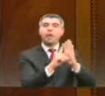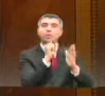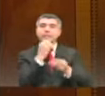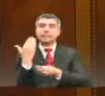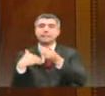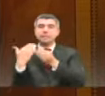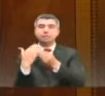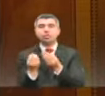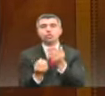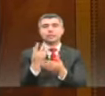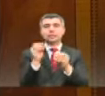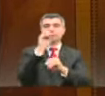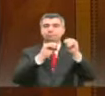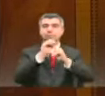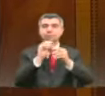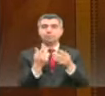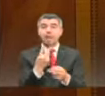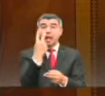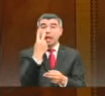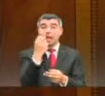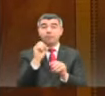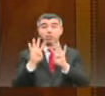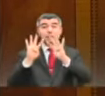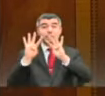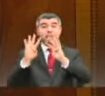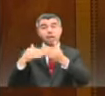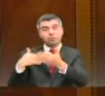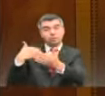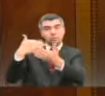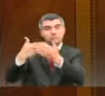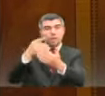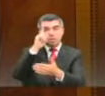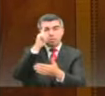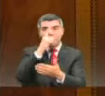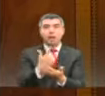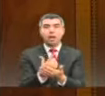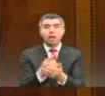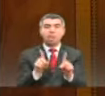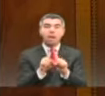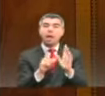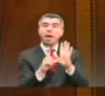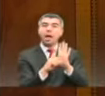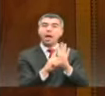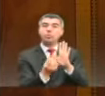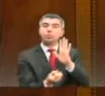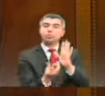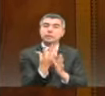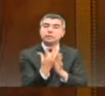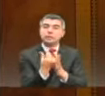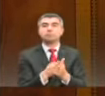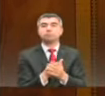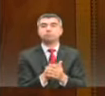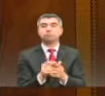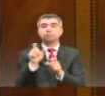الديمقراطية وحقوق الإنسان بدءاً من سنة 2018، وتعزيز الإطار القانوني وتطوير المؤسسات